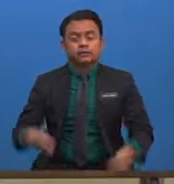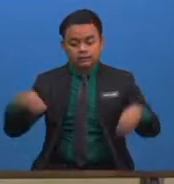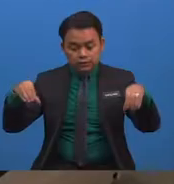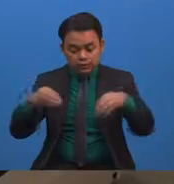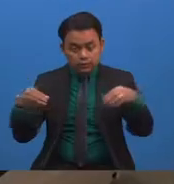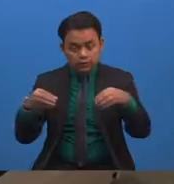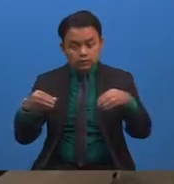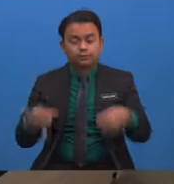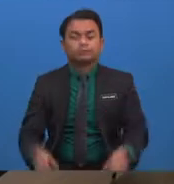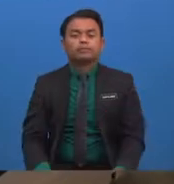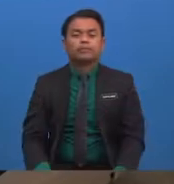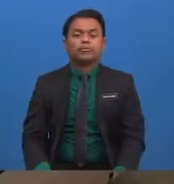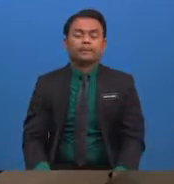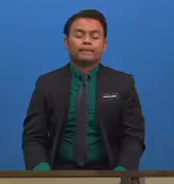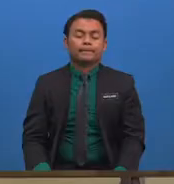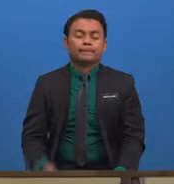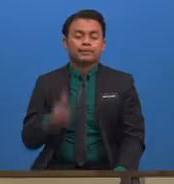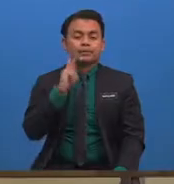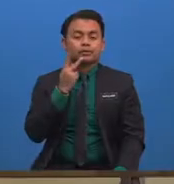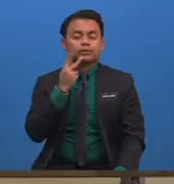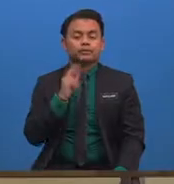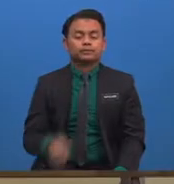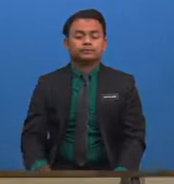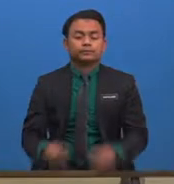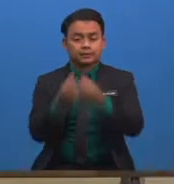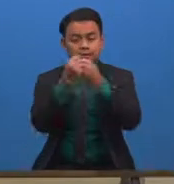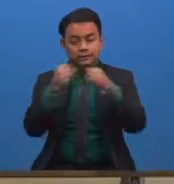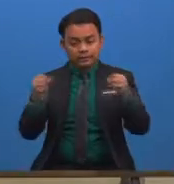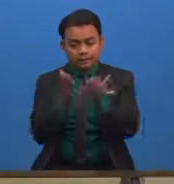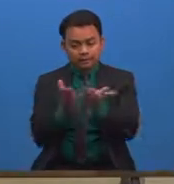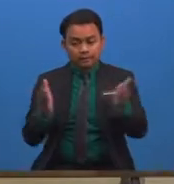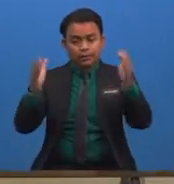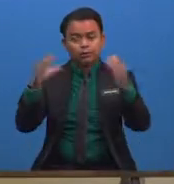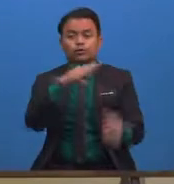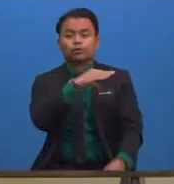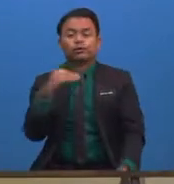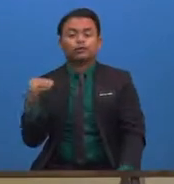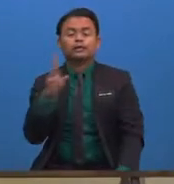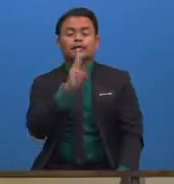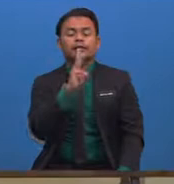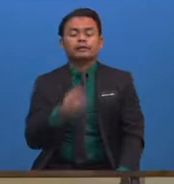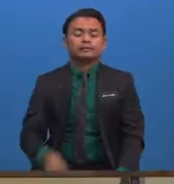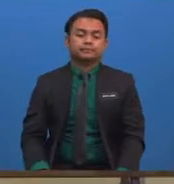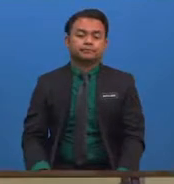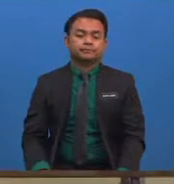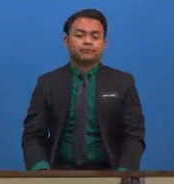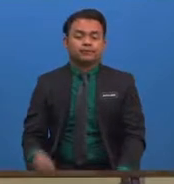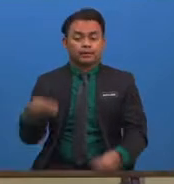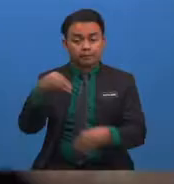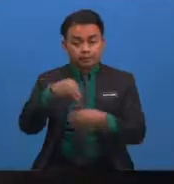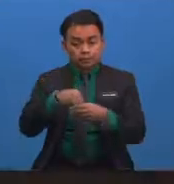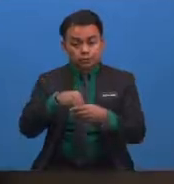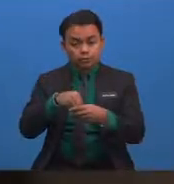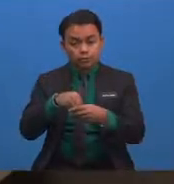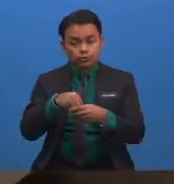tauge. Sediakan periuk dan air terlebih dahulu. Masukkan 1/2 cangkir teh